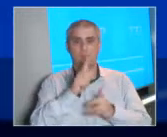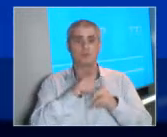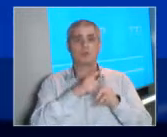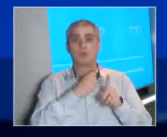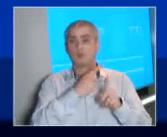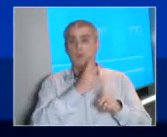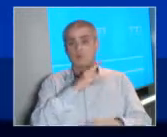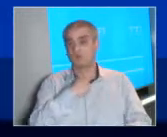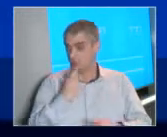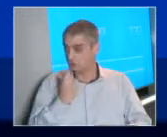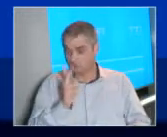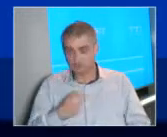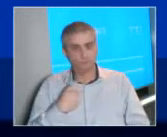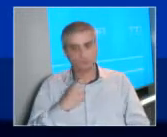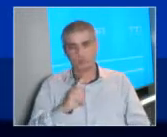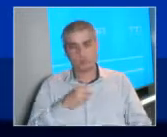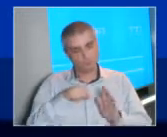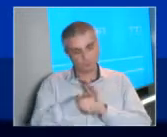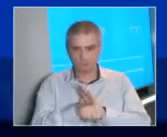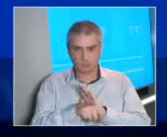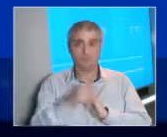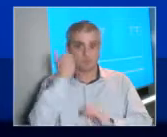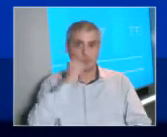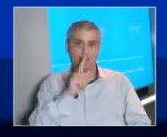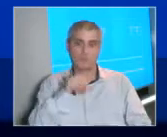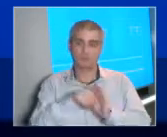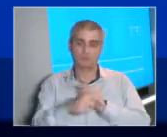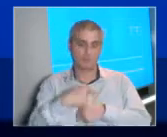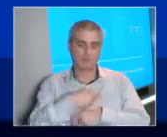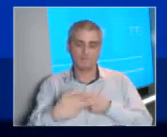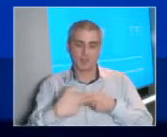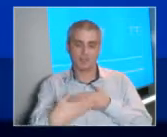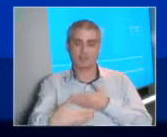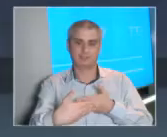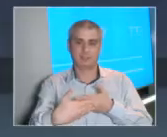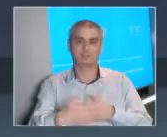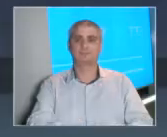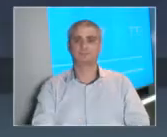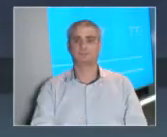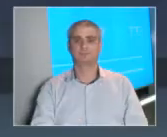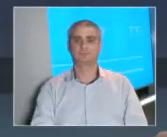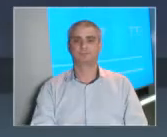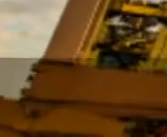אותם, אפילו כשיש לנו כסף, לא משקיעים, וזה חבל, משקיעים בטווח הקצר. אנחנו לנושא הבא.